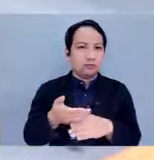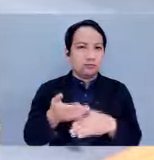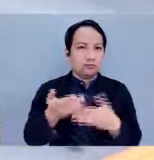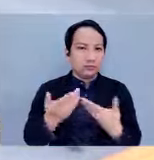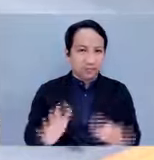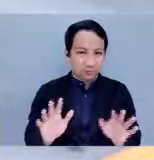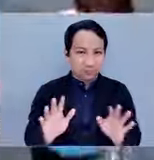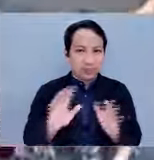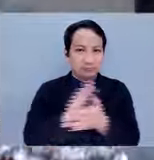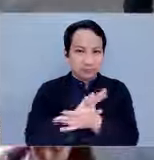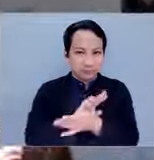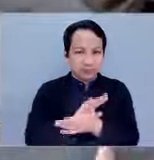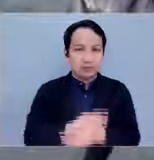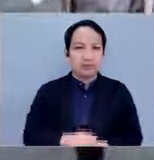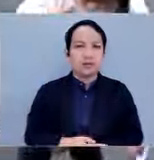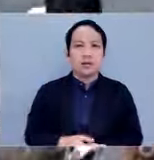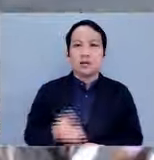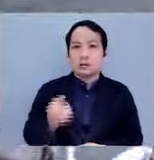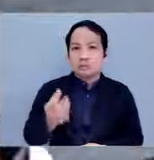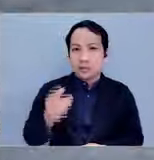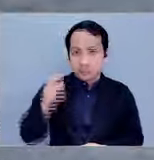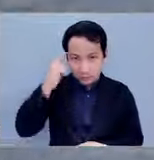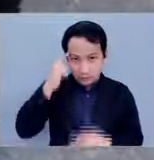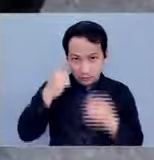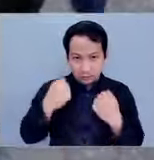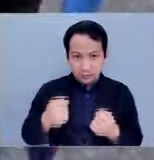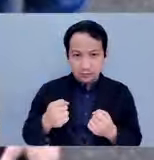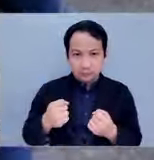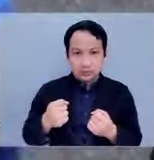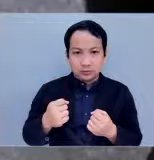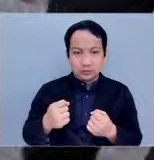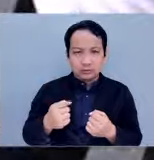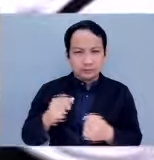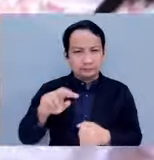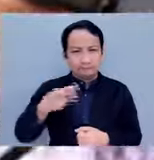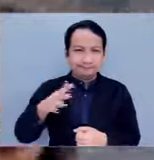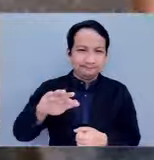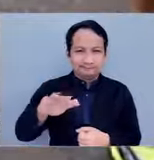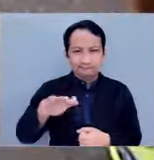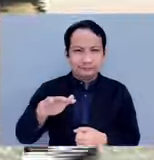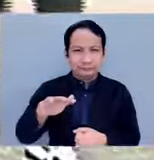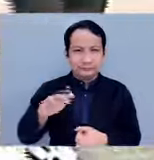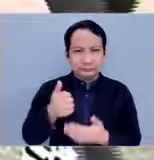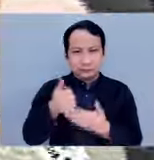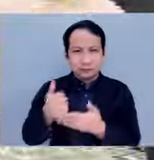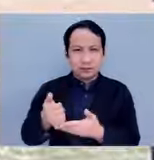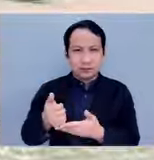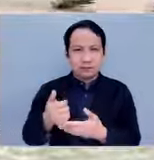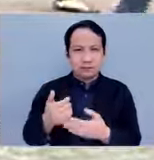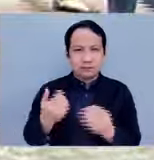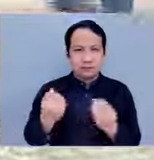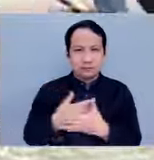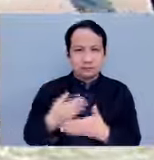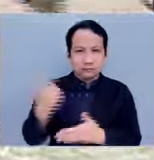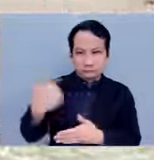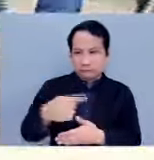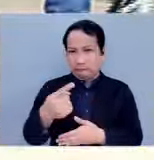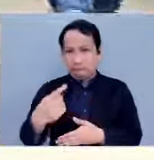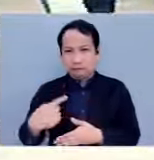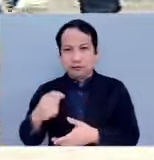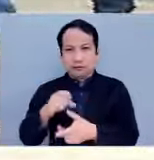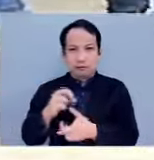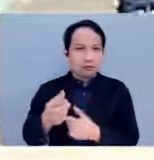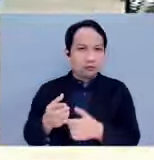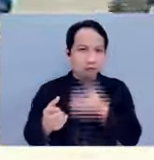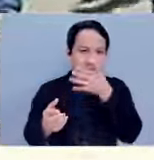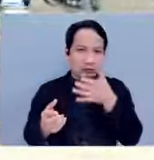pa man, marami sa mga may mental health issues ang nagdadalawang isip humingi ng tulong sa takot na mausgahan o kaya naman ay mabaliwala ang